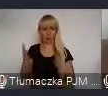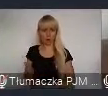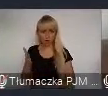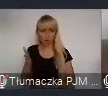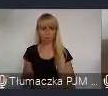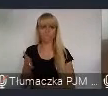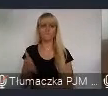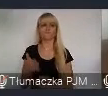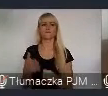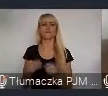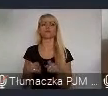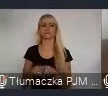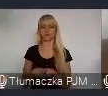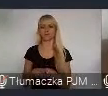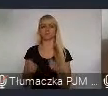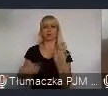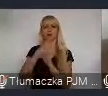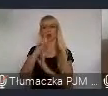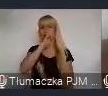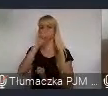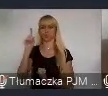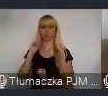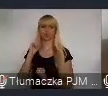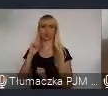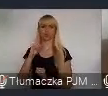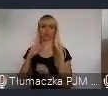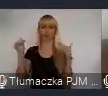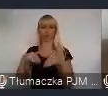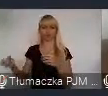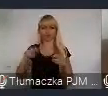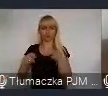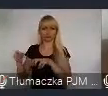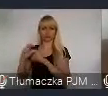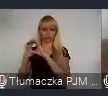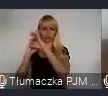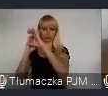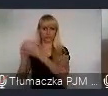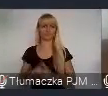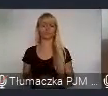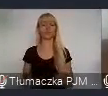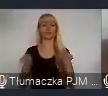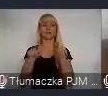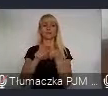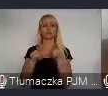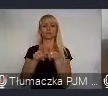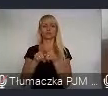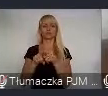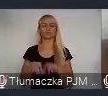to jest zwiększenie dostępności takiej